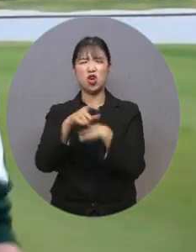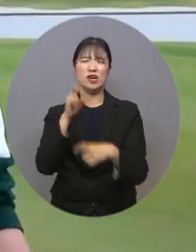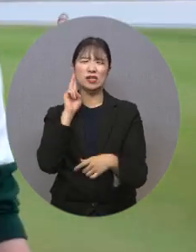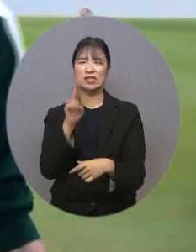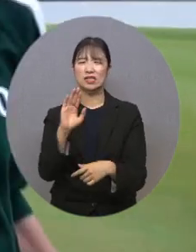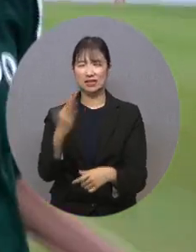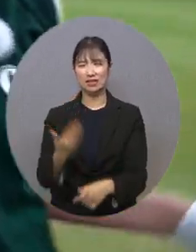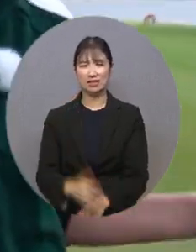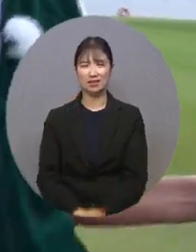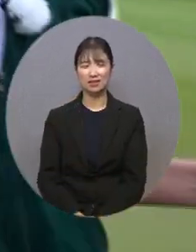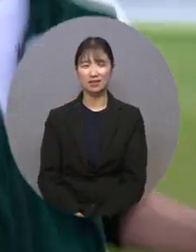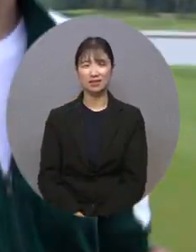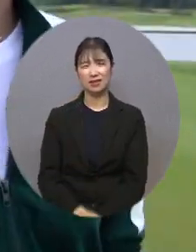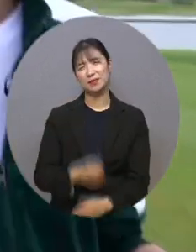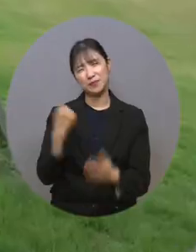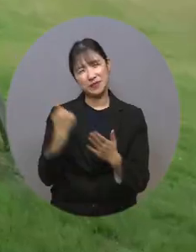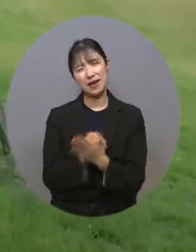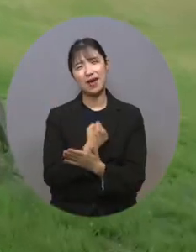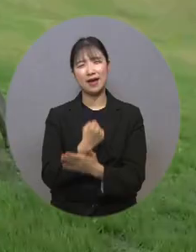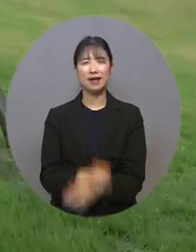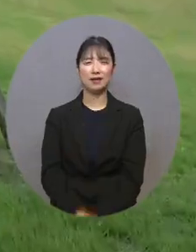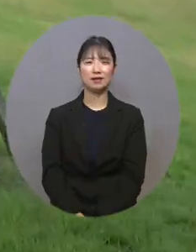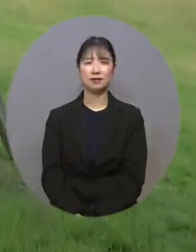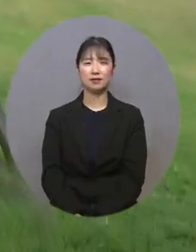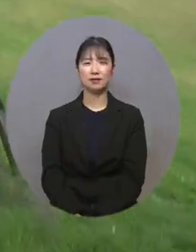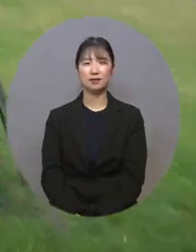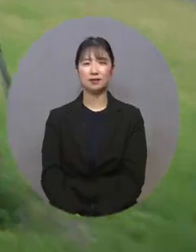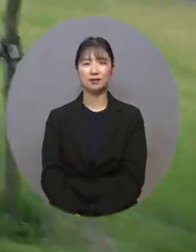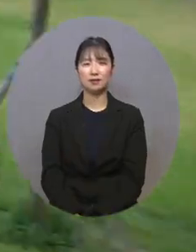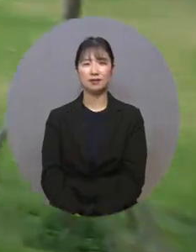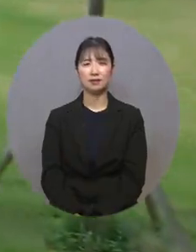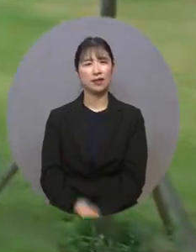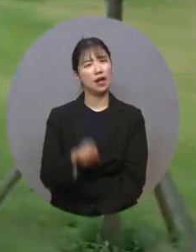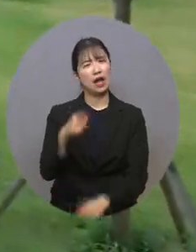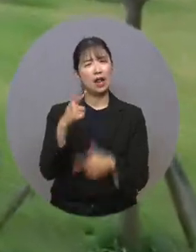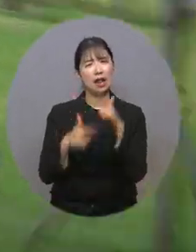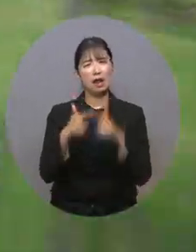에이, 아깝다. 내 나무 걸릴 것 같은데. 아.